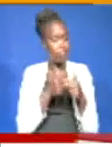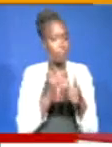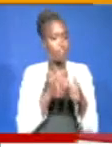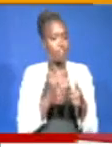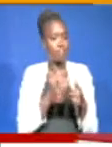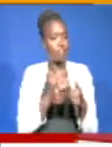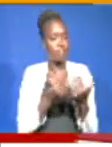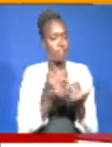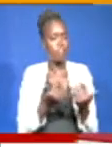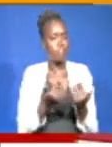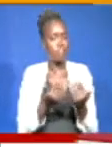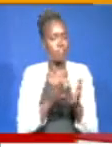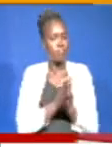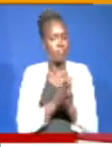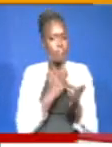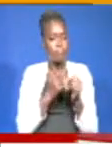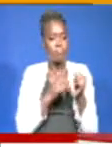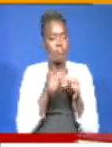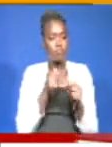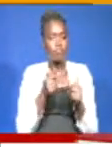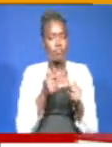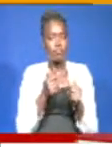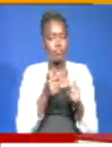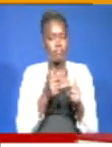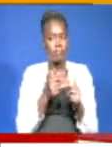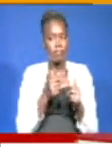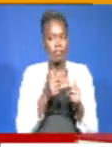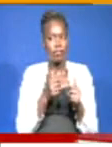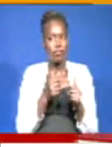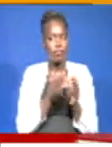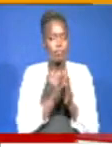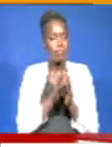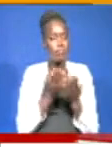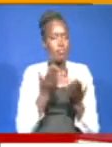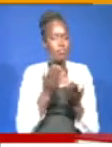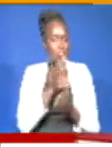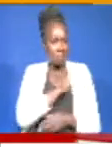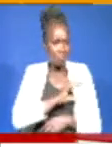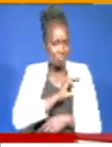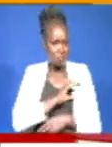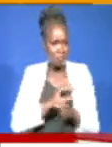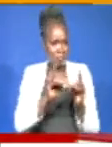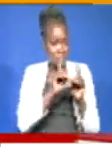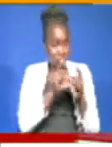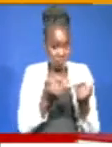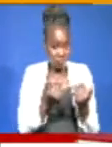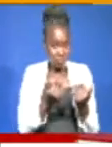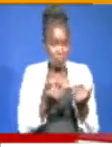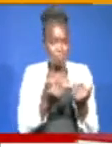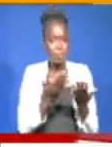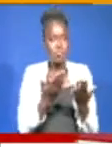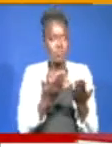Nataka tu niongelele swala la tabianchi. Imeonekana kuwa kuna mkutano sasa hivi ambapo wajumbe